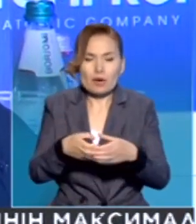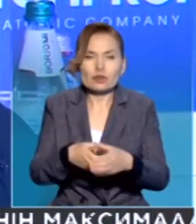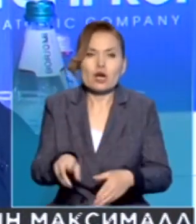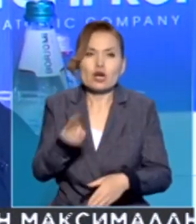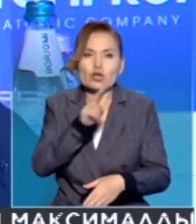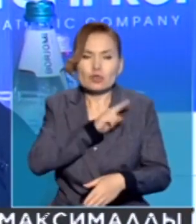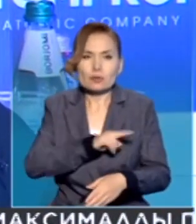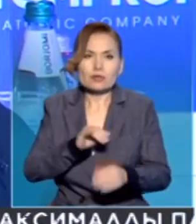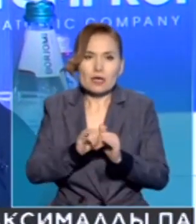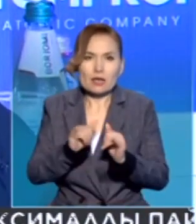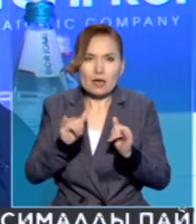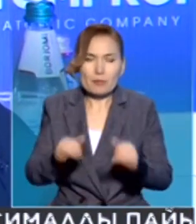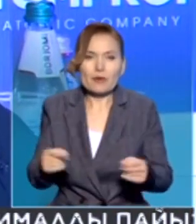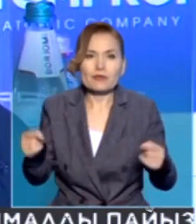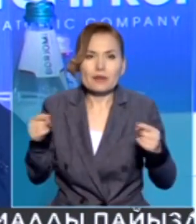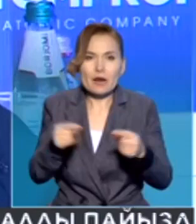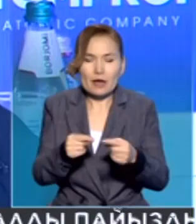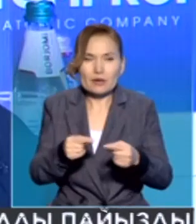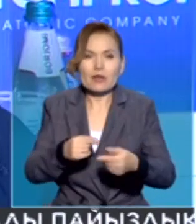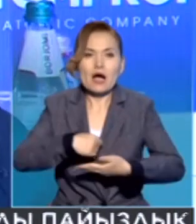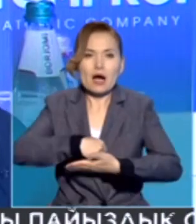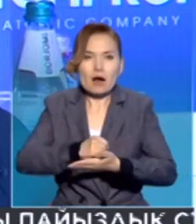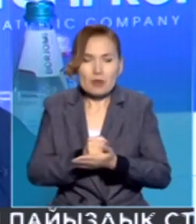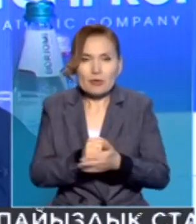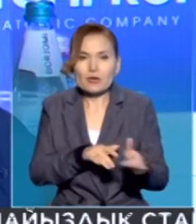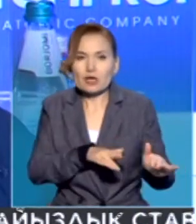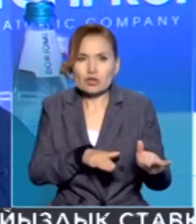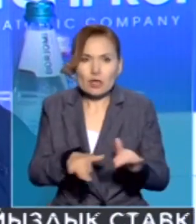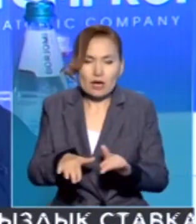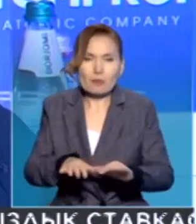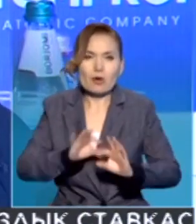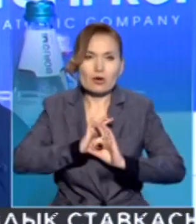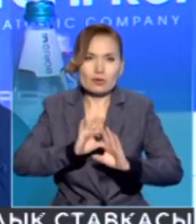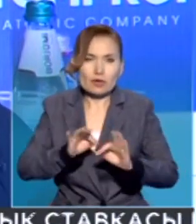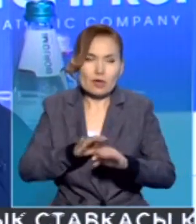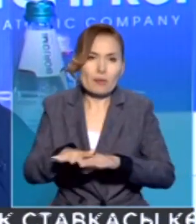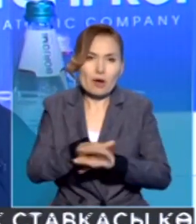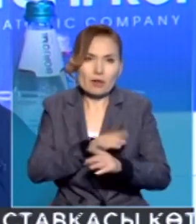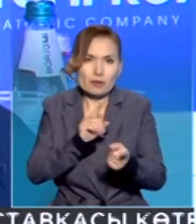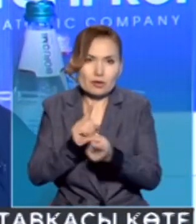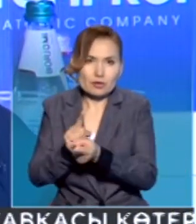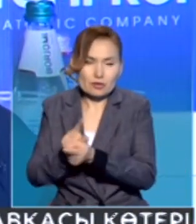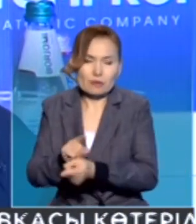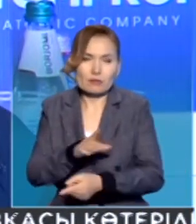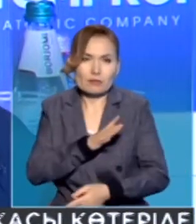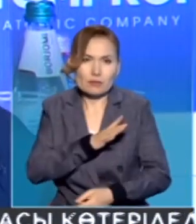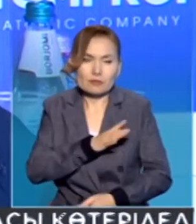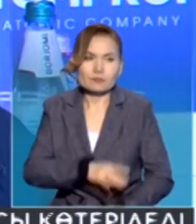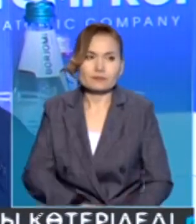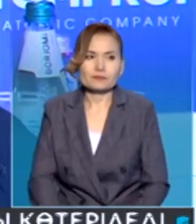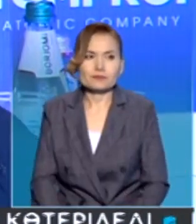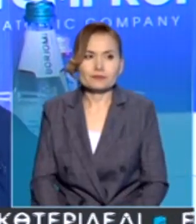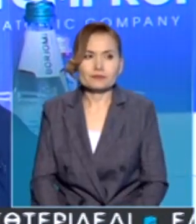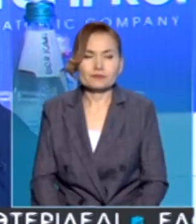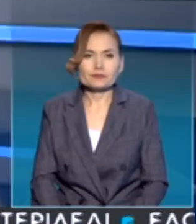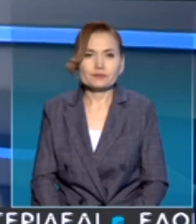туралы, олардың нақты қабылданып жатқан шаралары туралы осында шешімдерін қабылдаймыз деп келіскен